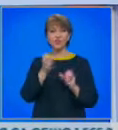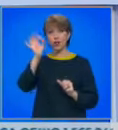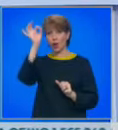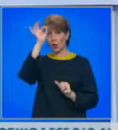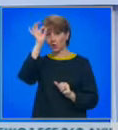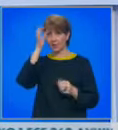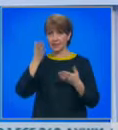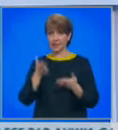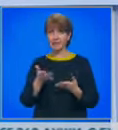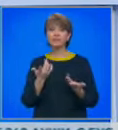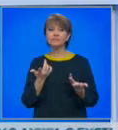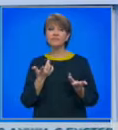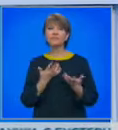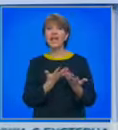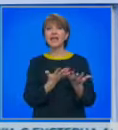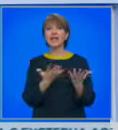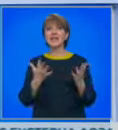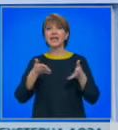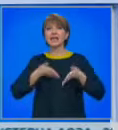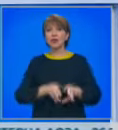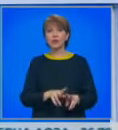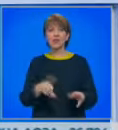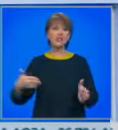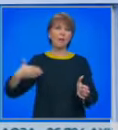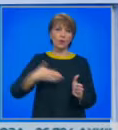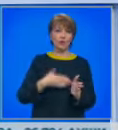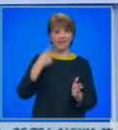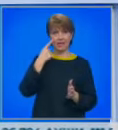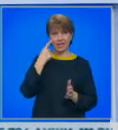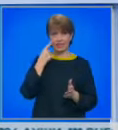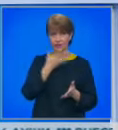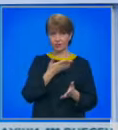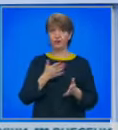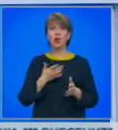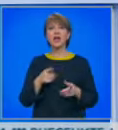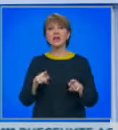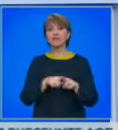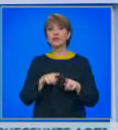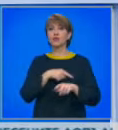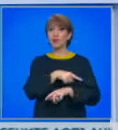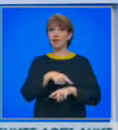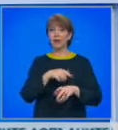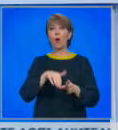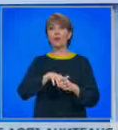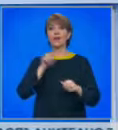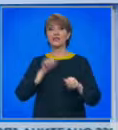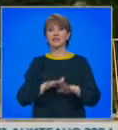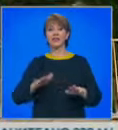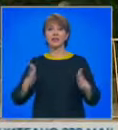се оказа, че десетки родители са против тестването на учениците и в същото време отказват децата им да учат онлайн.